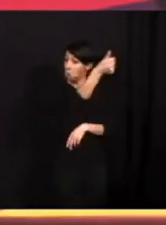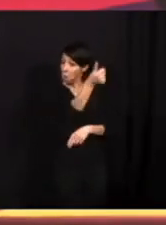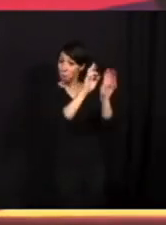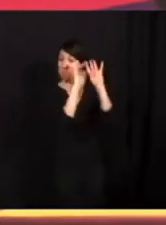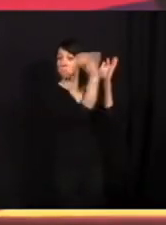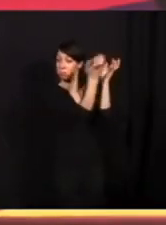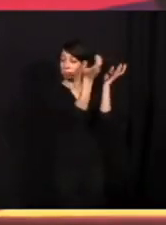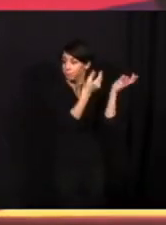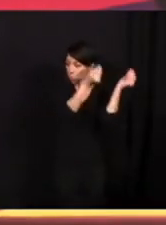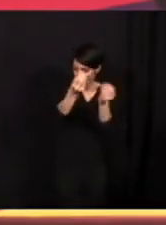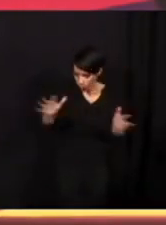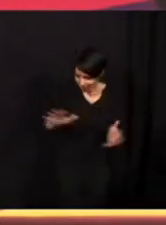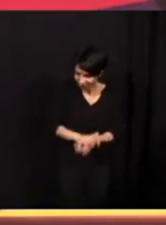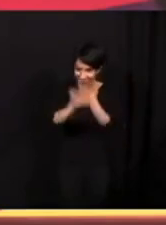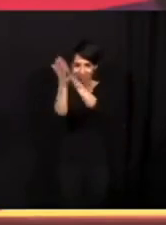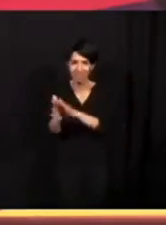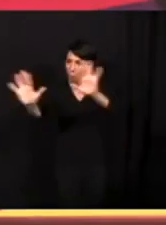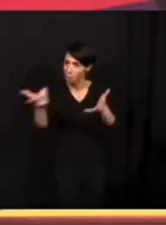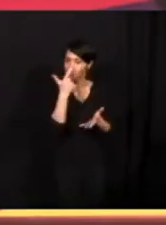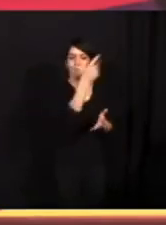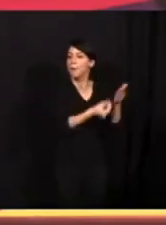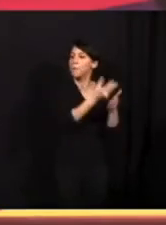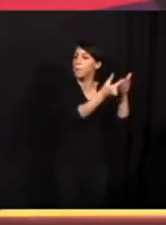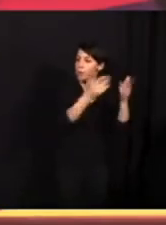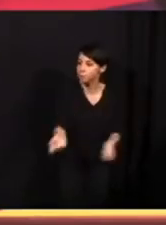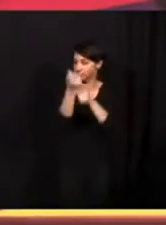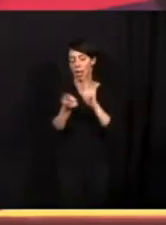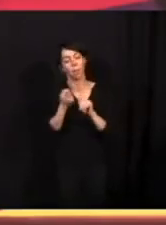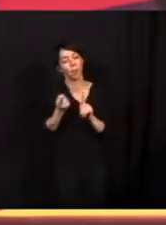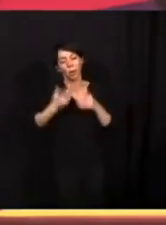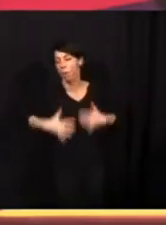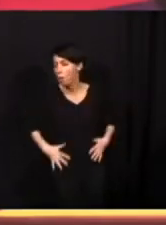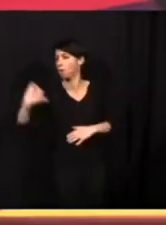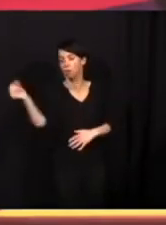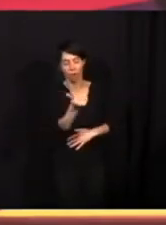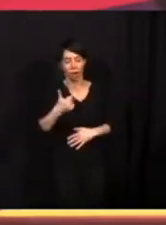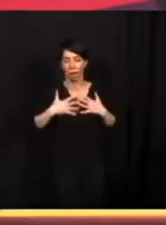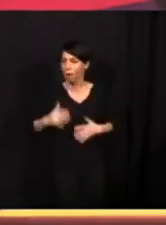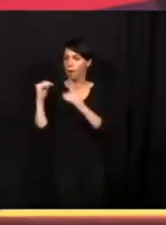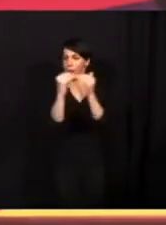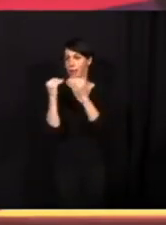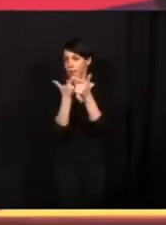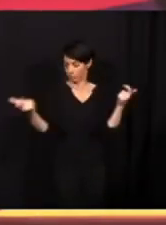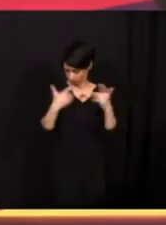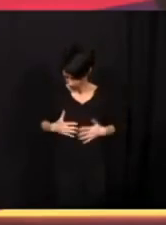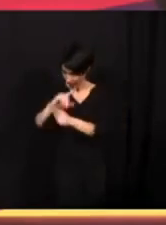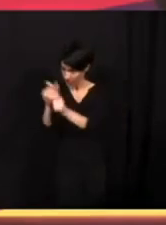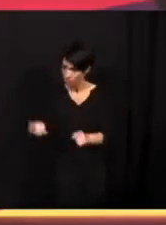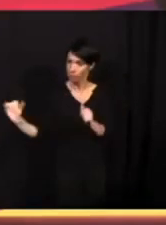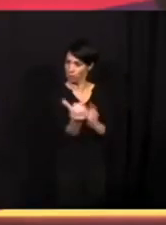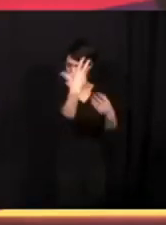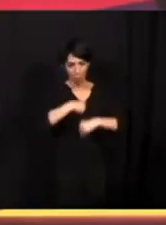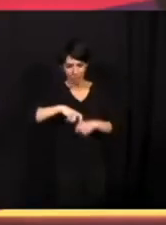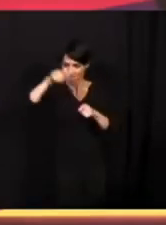pour systématiser une éducation au consentement, à l'égalité, au respect des corps et à leur caractère inaliénable. Non, on ne vend pas son corps